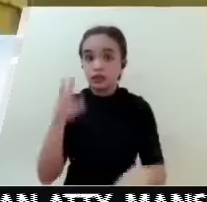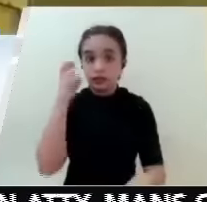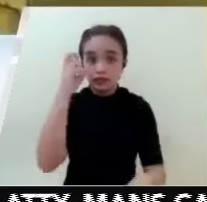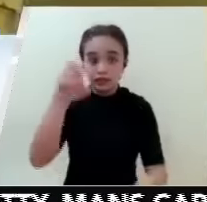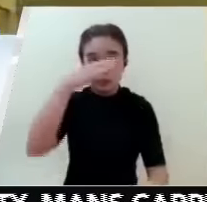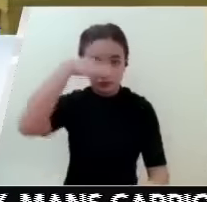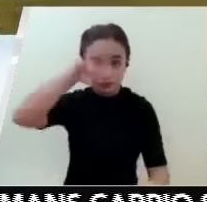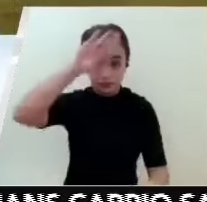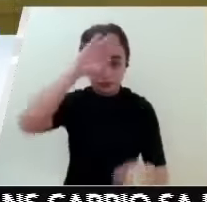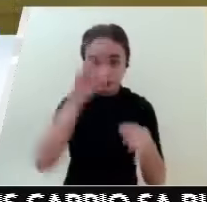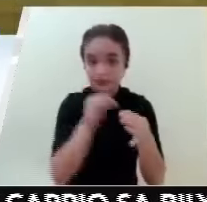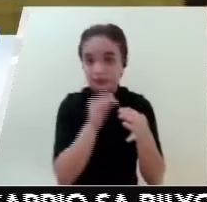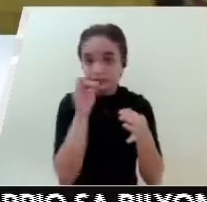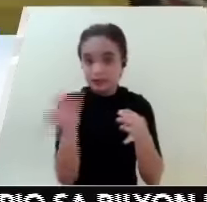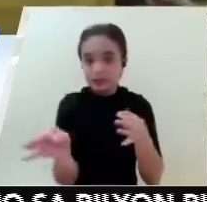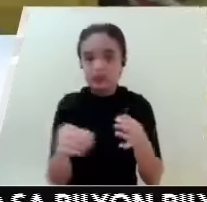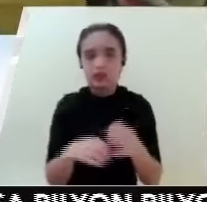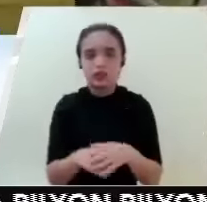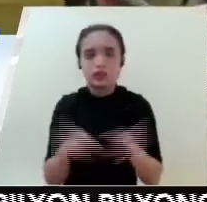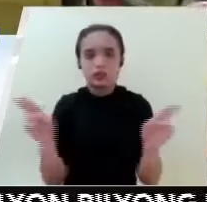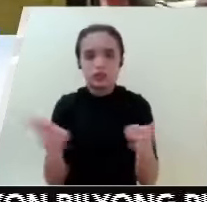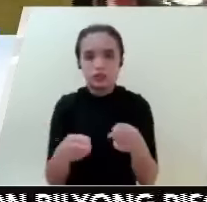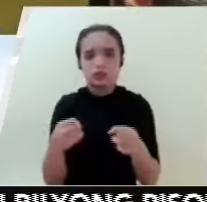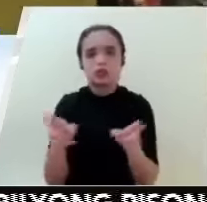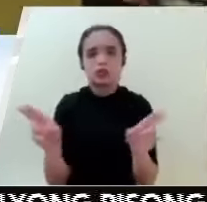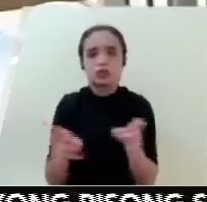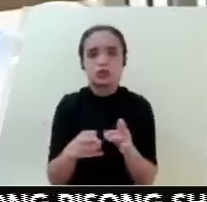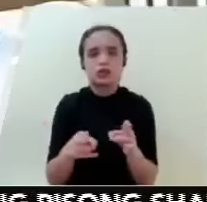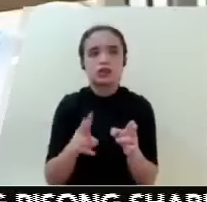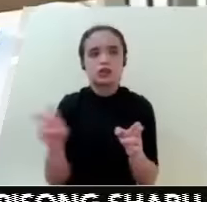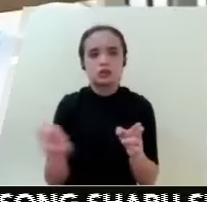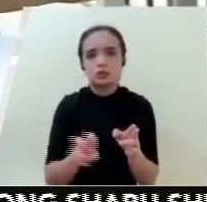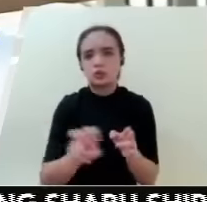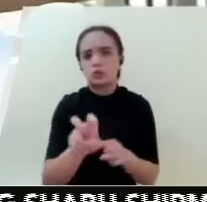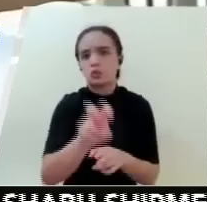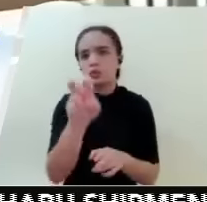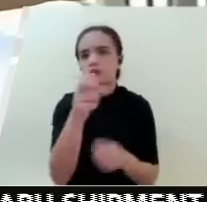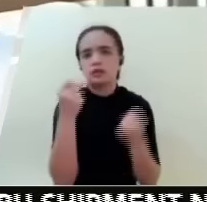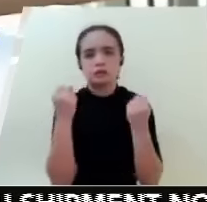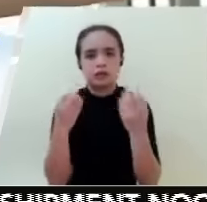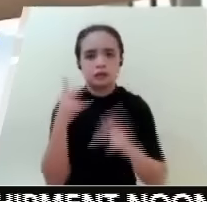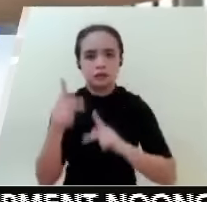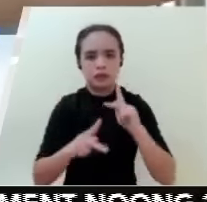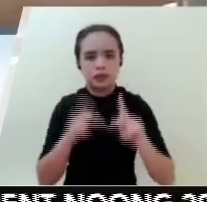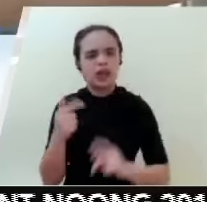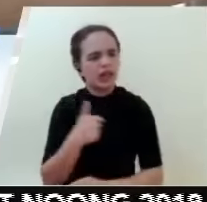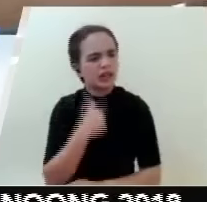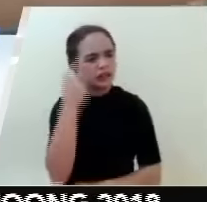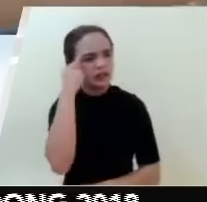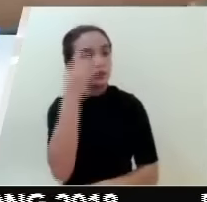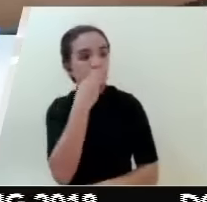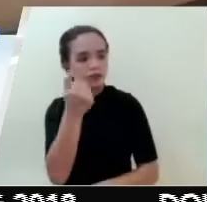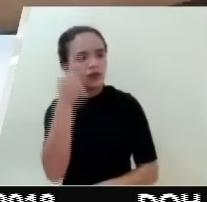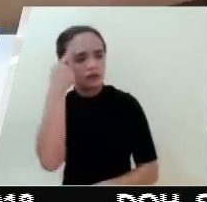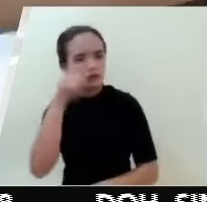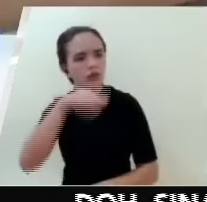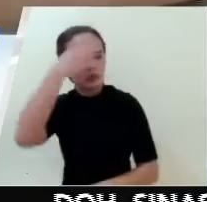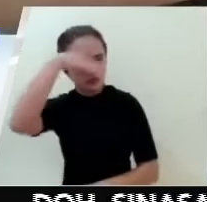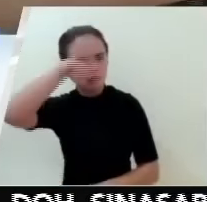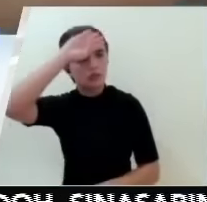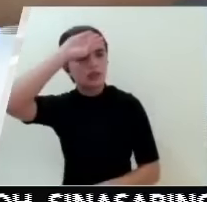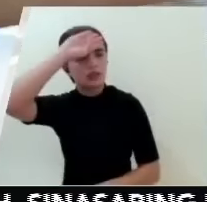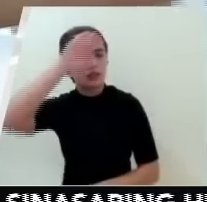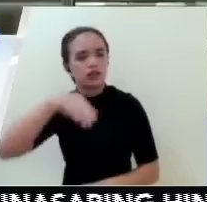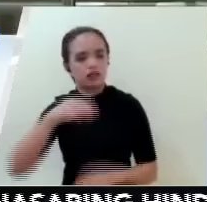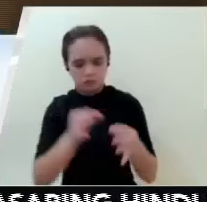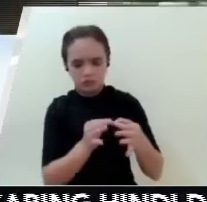1, iikli ang oras ng biyahe ng daan-daang libong pasahero. So tingin ko mas okay sa mga taga Cavite na may extend